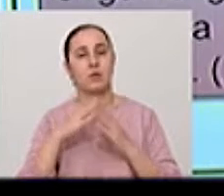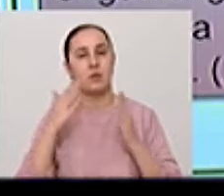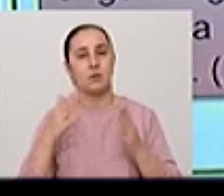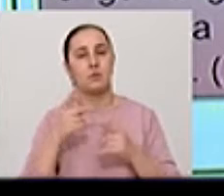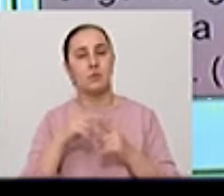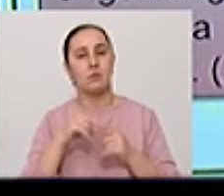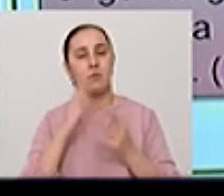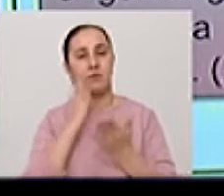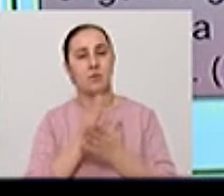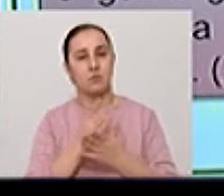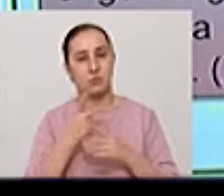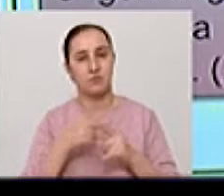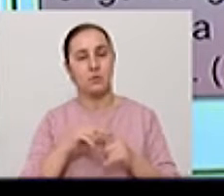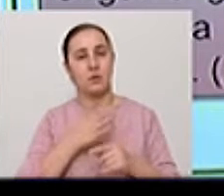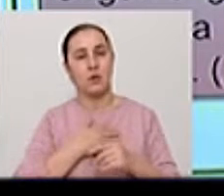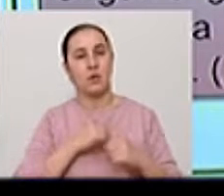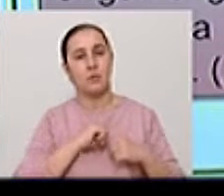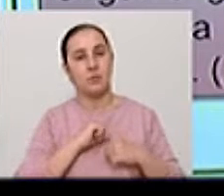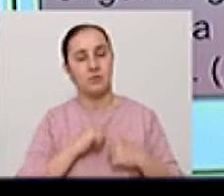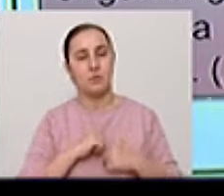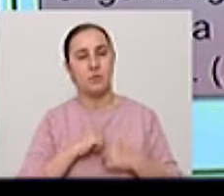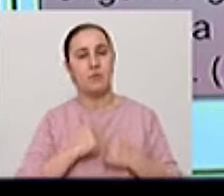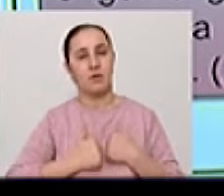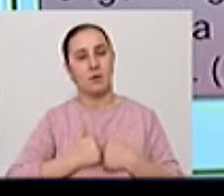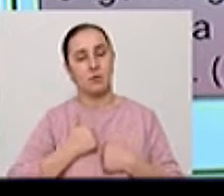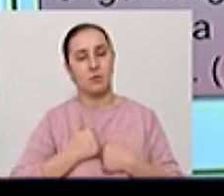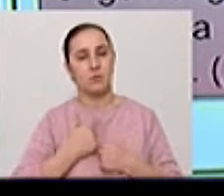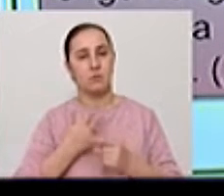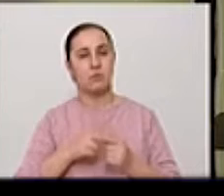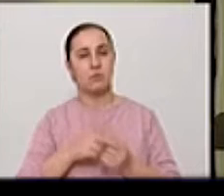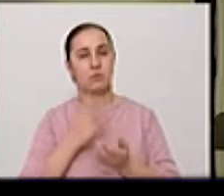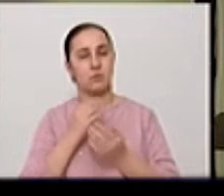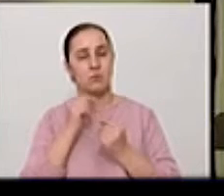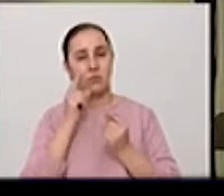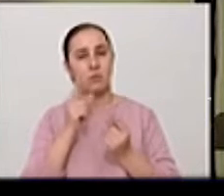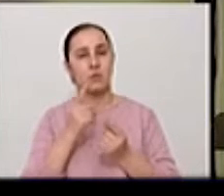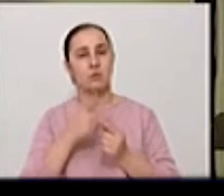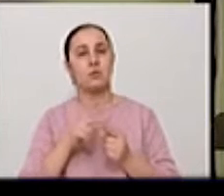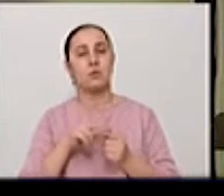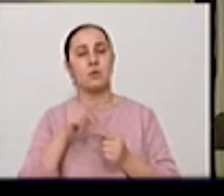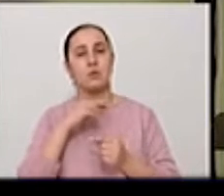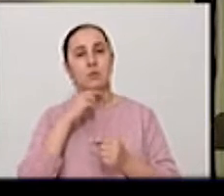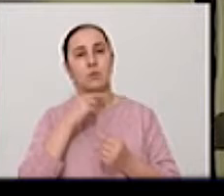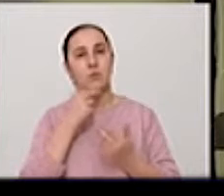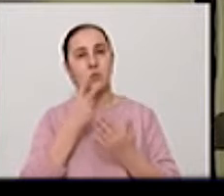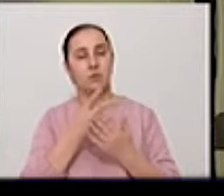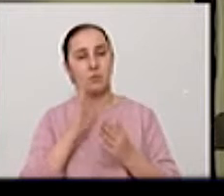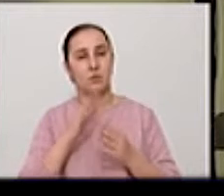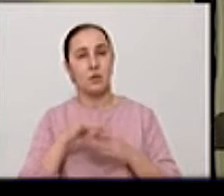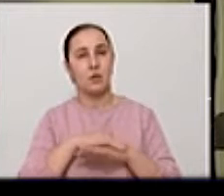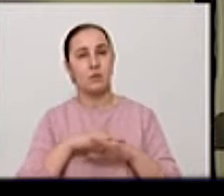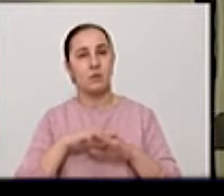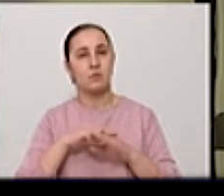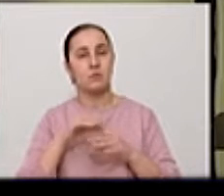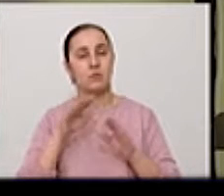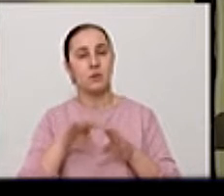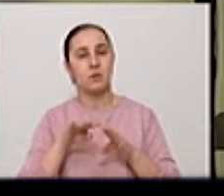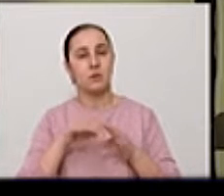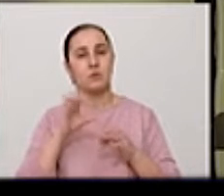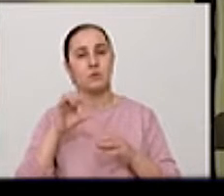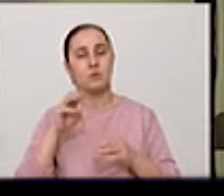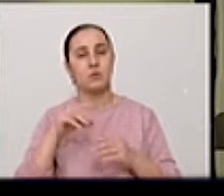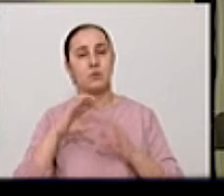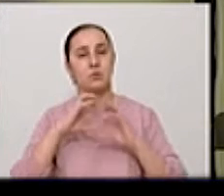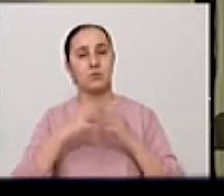stansiyasining mavjudligi qalbimizda faxr tuyg'ularini uyg'otadi. E'tibor bergan bo'lsangiz, xalqaro kenglik stansiyasi